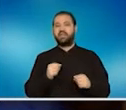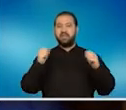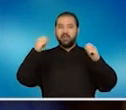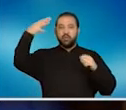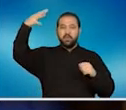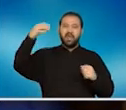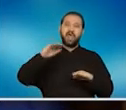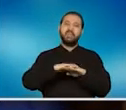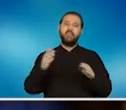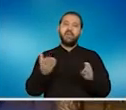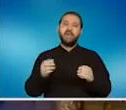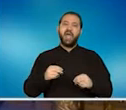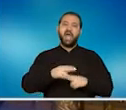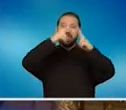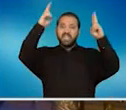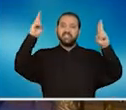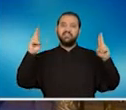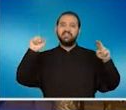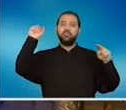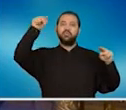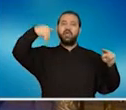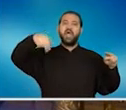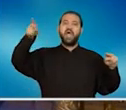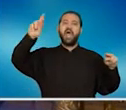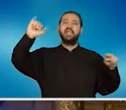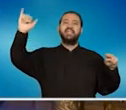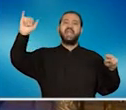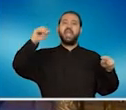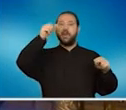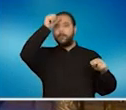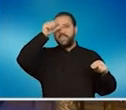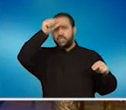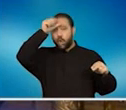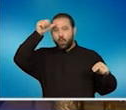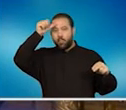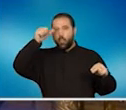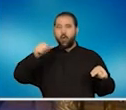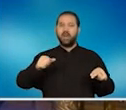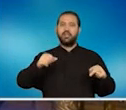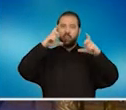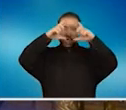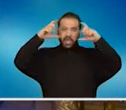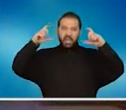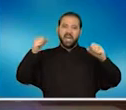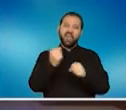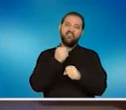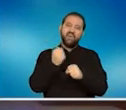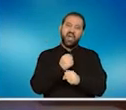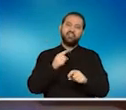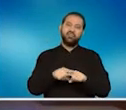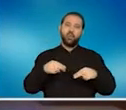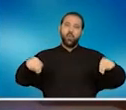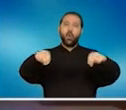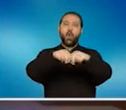lucrări minunate pe care Sfântul Andrei, mitropolitul, Sfântul Ierarh Andrei, le